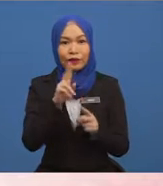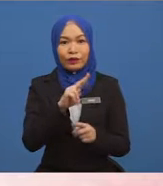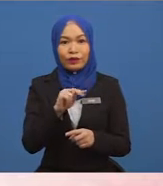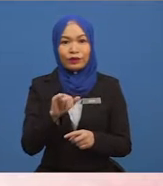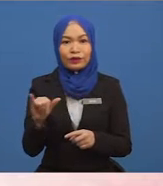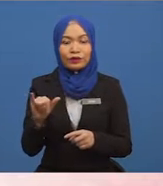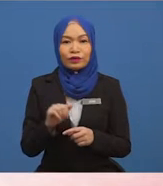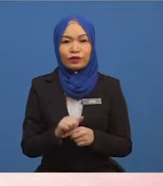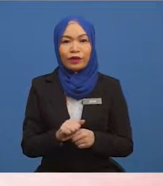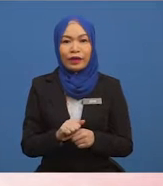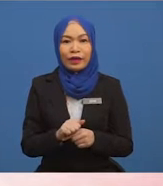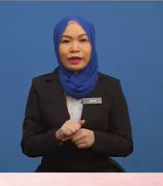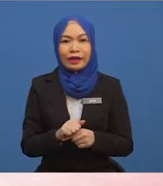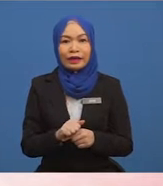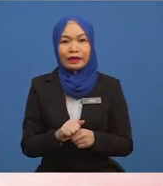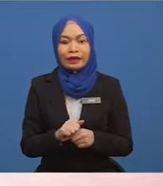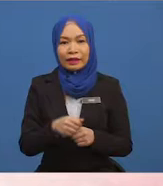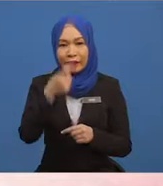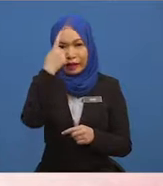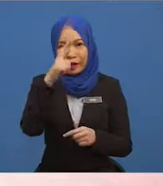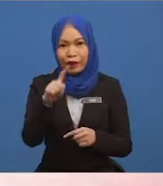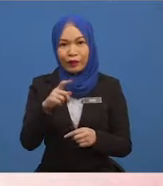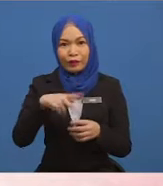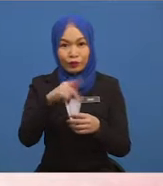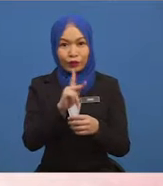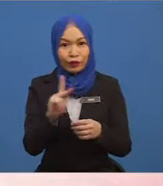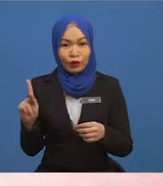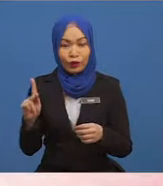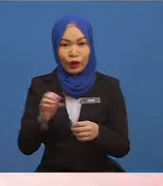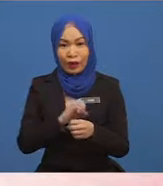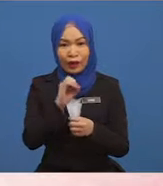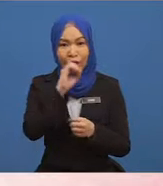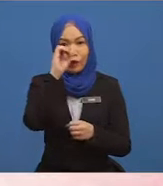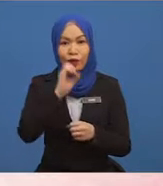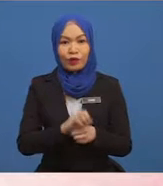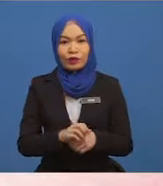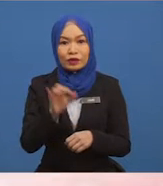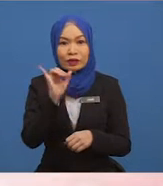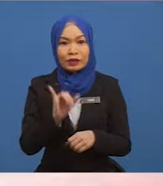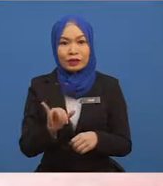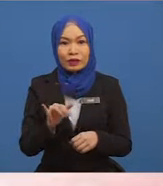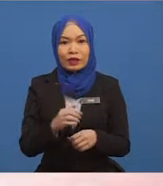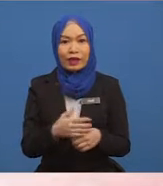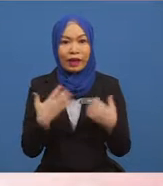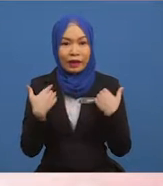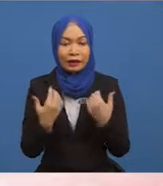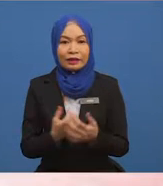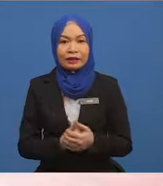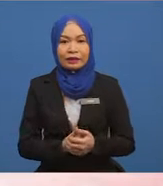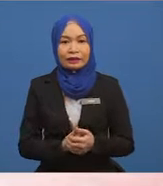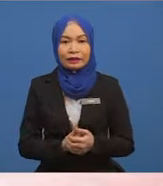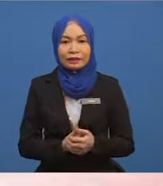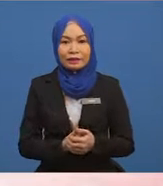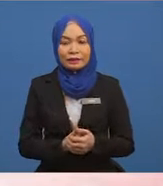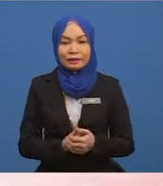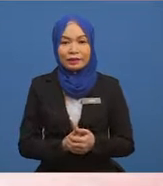B. Tujuan larutan glukosa dididihkan adalah untuk mengeluarkan gas